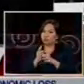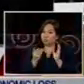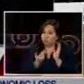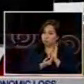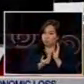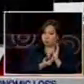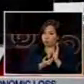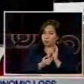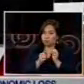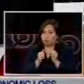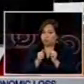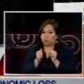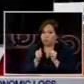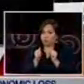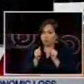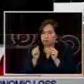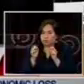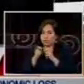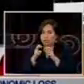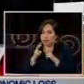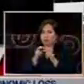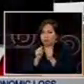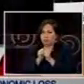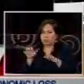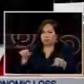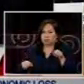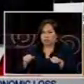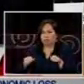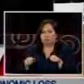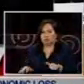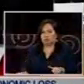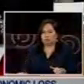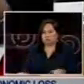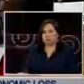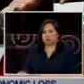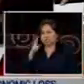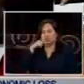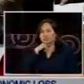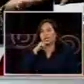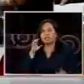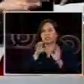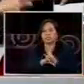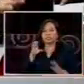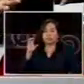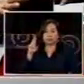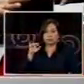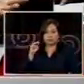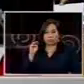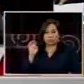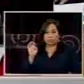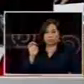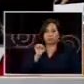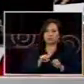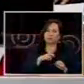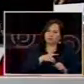nga po ito criminal case. Dapat ho mas bababa ang batayan. Now, so talaga hong